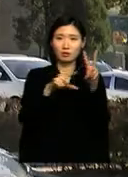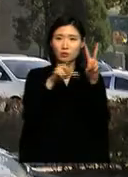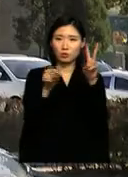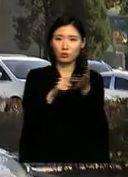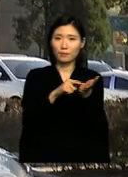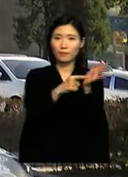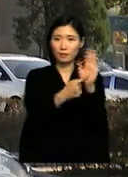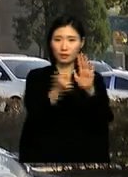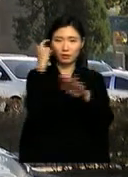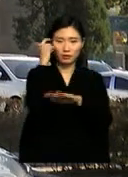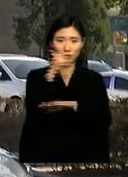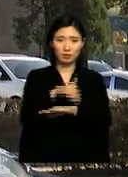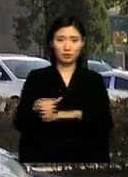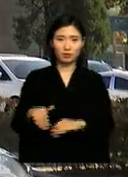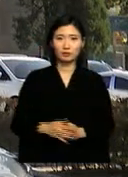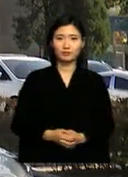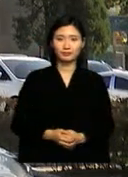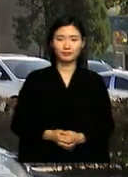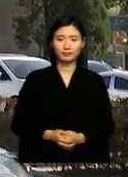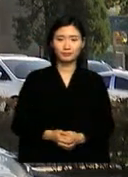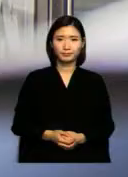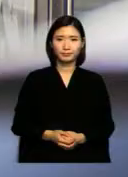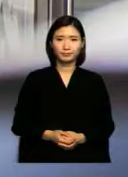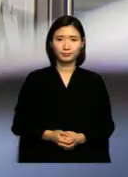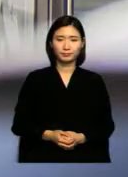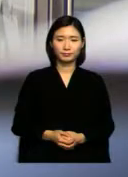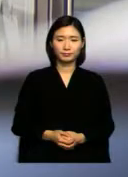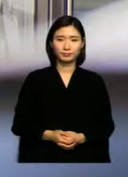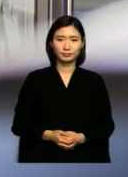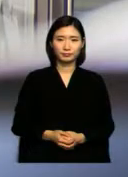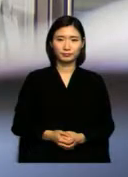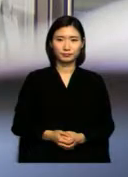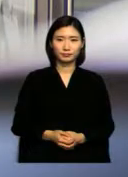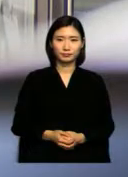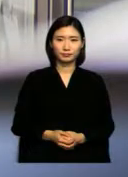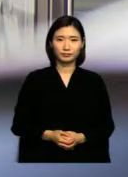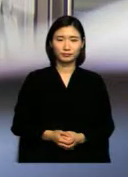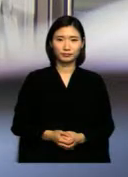2월 발표할 예정입니다. 딜라이브 서울경기 케이블TV 박미연입니다.